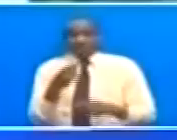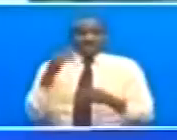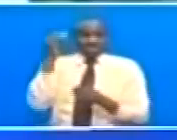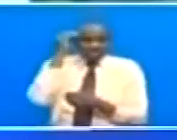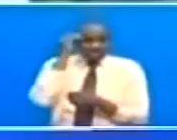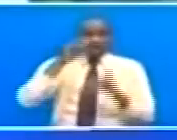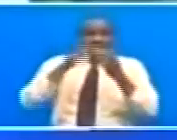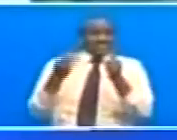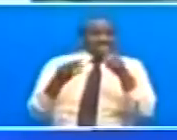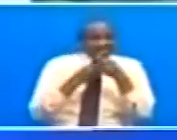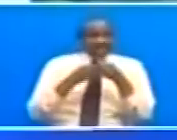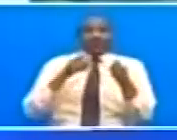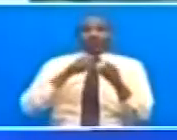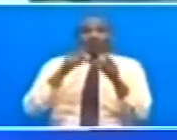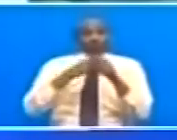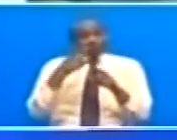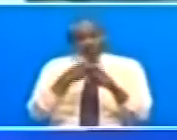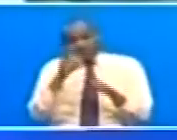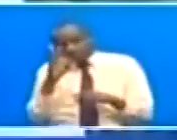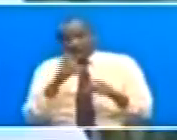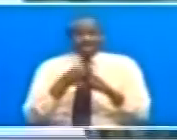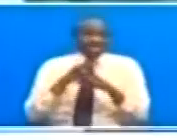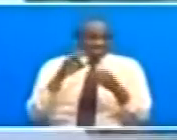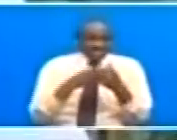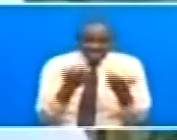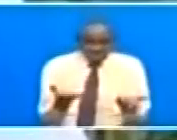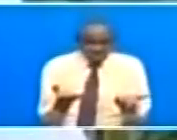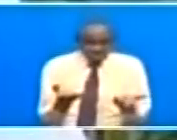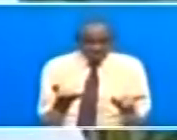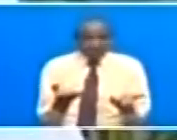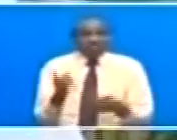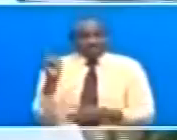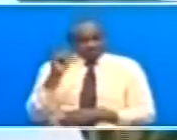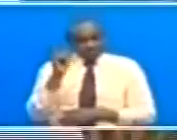wanafunzi wa darasa la nane katika mitihani yao. Hussein Mohamed, KTN Leo, Nairobi.